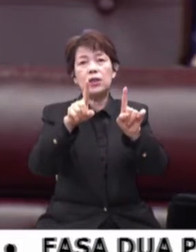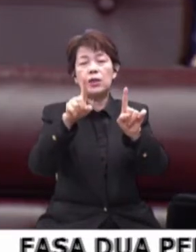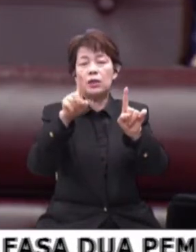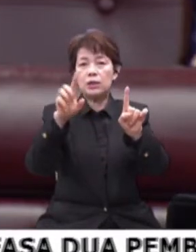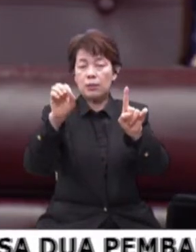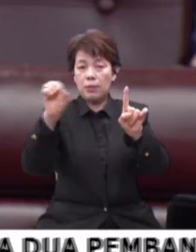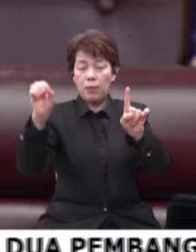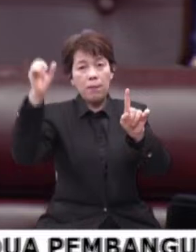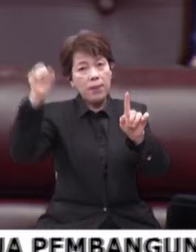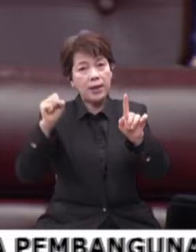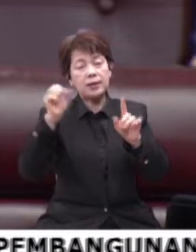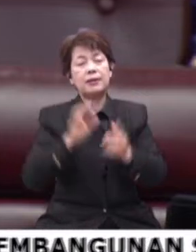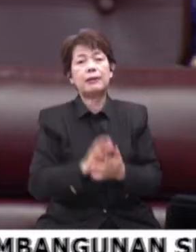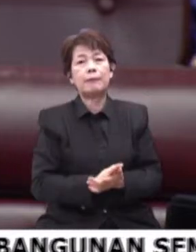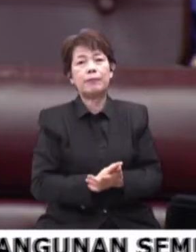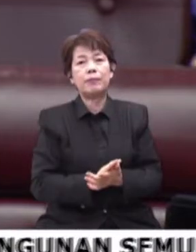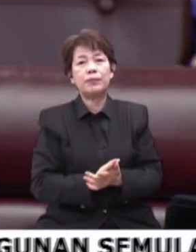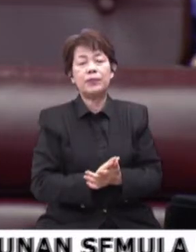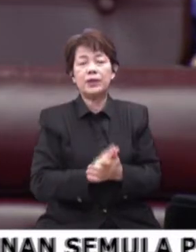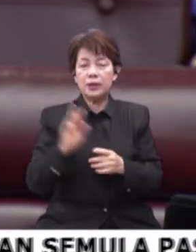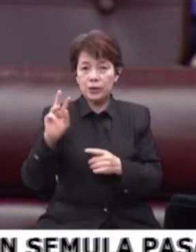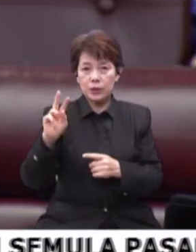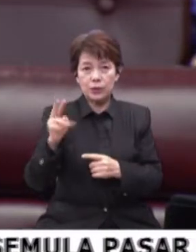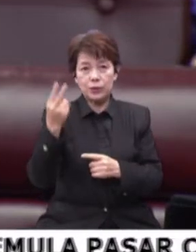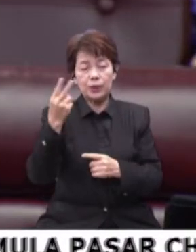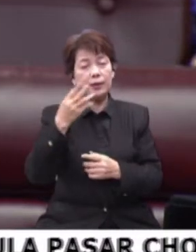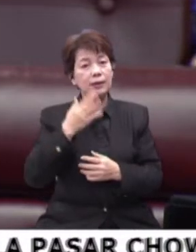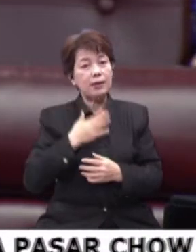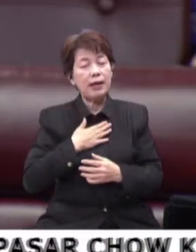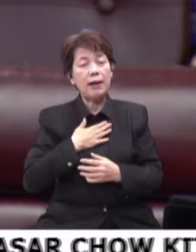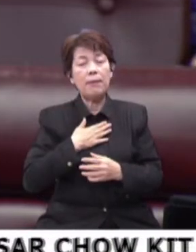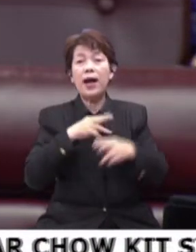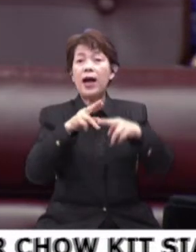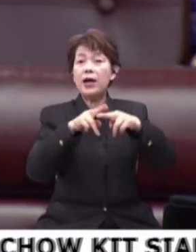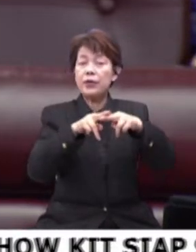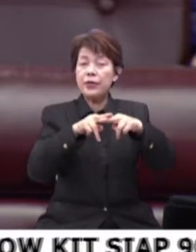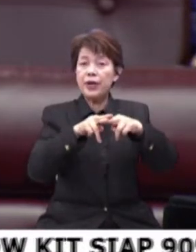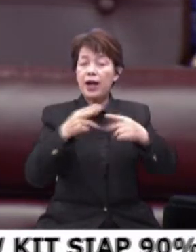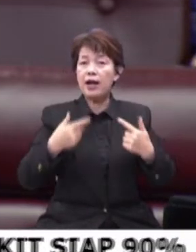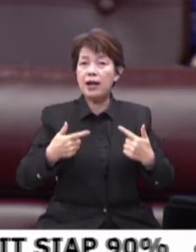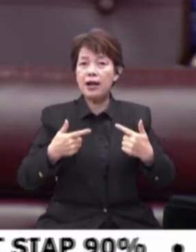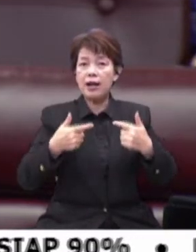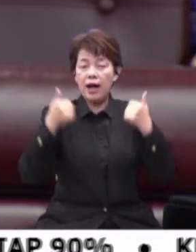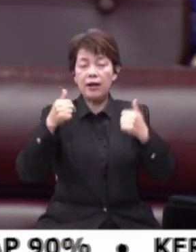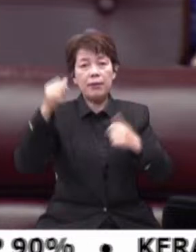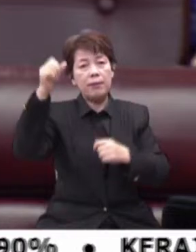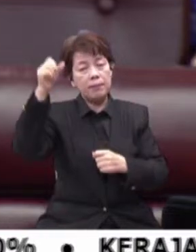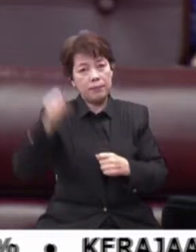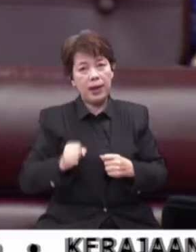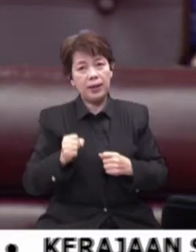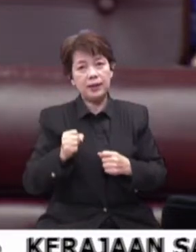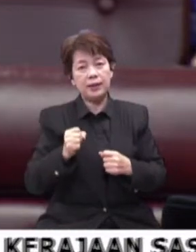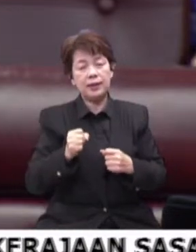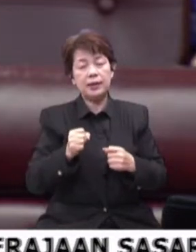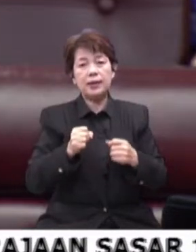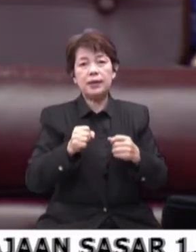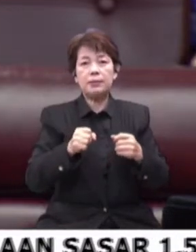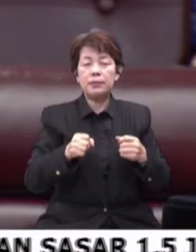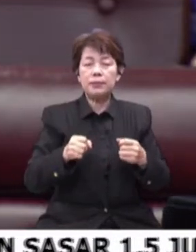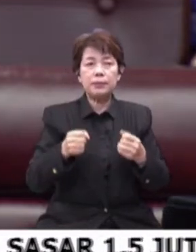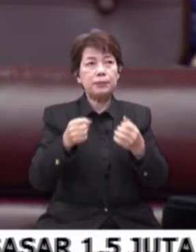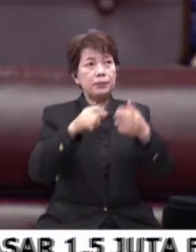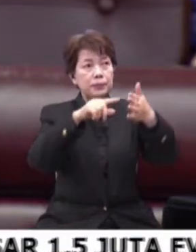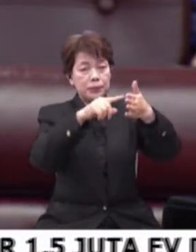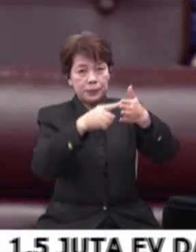pas dan keduanya ialah yaitu pas perjalanan tanpa hati yang telah diperkenalkan